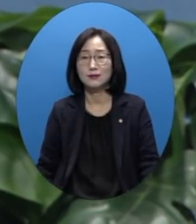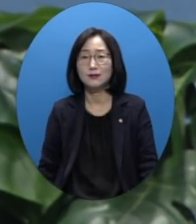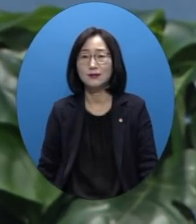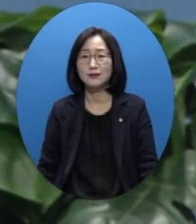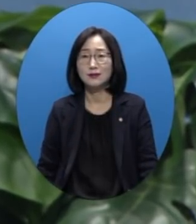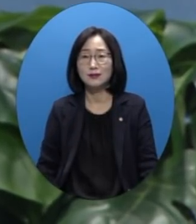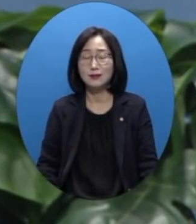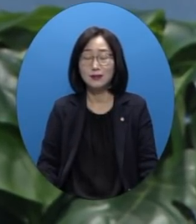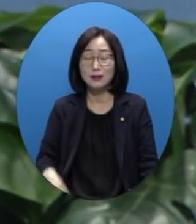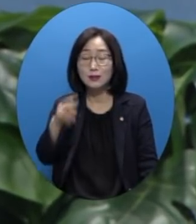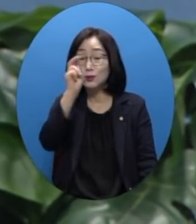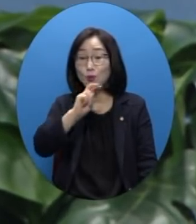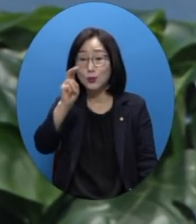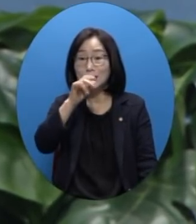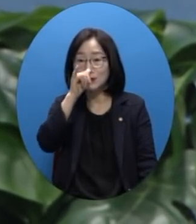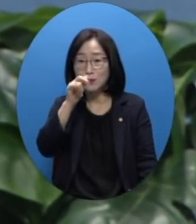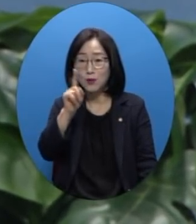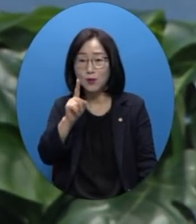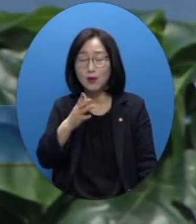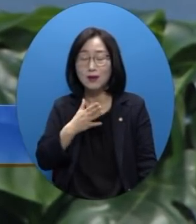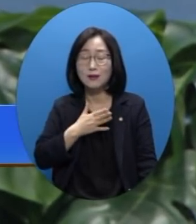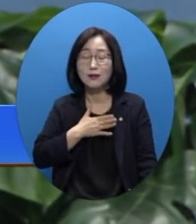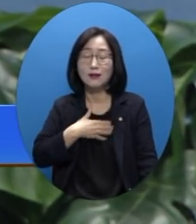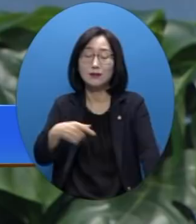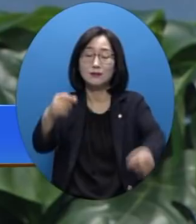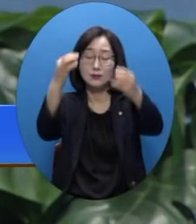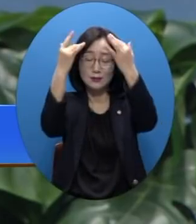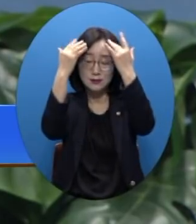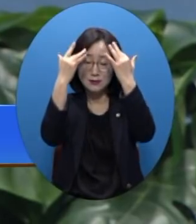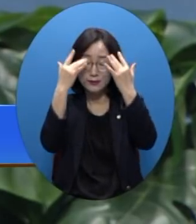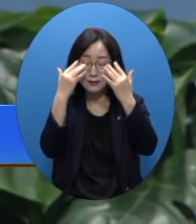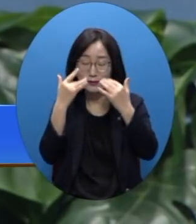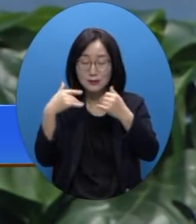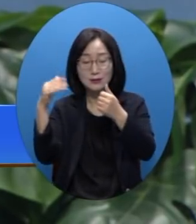그래서 복음성가에 그런 가사가 있습니다. 내 눈물